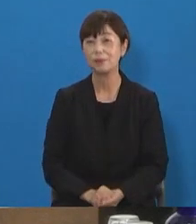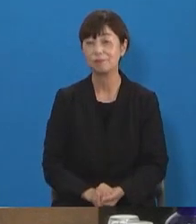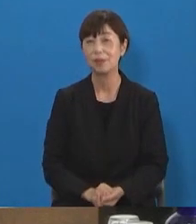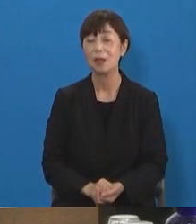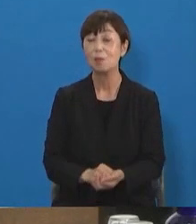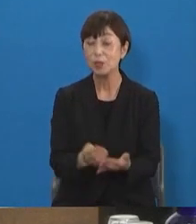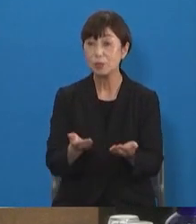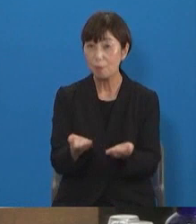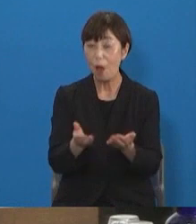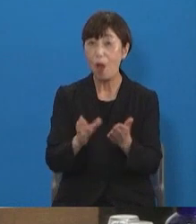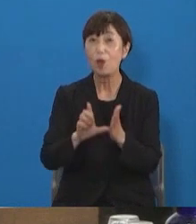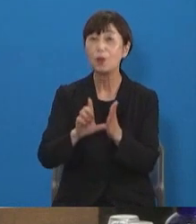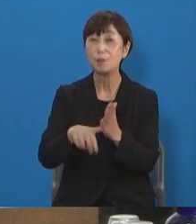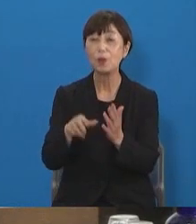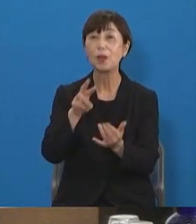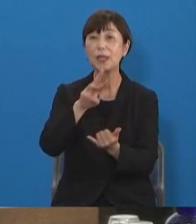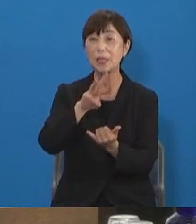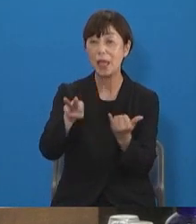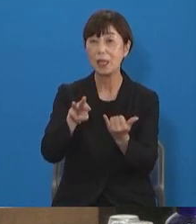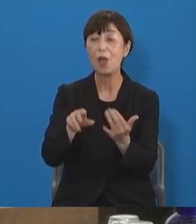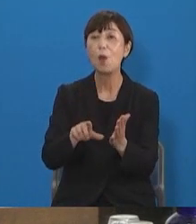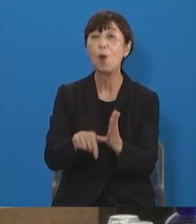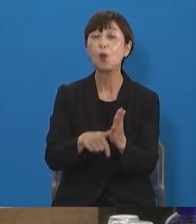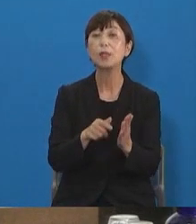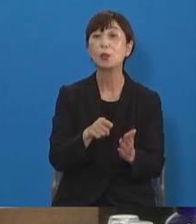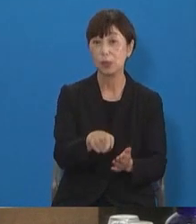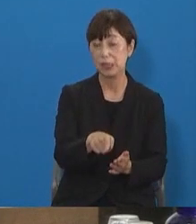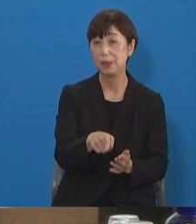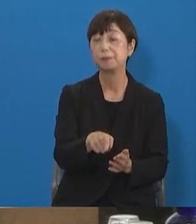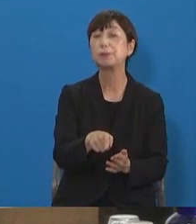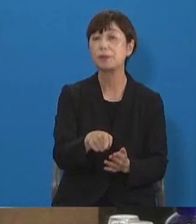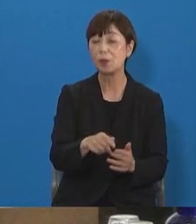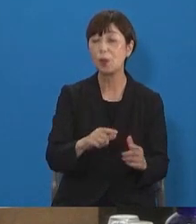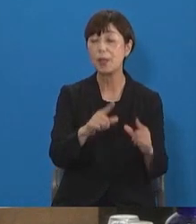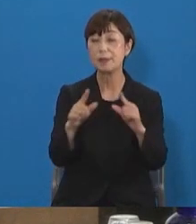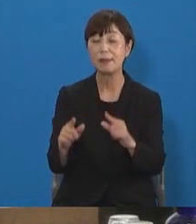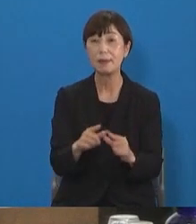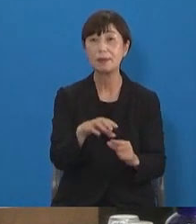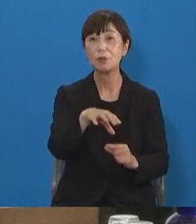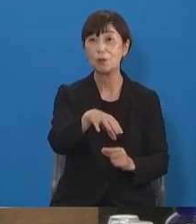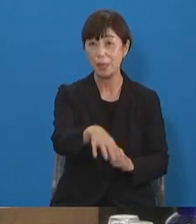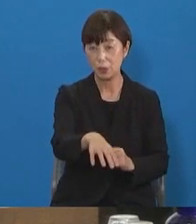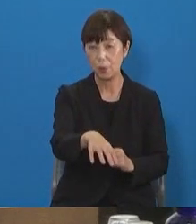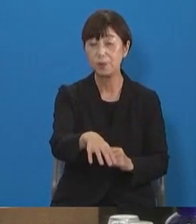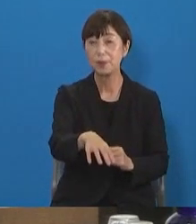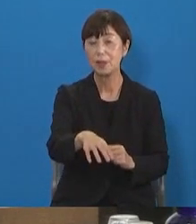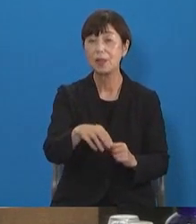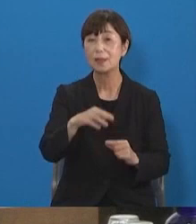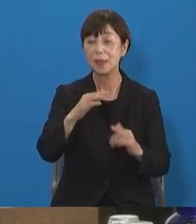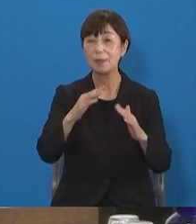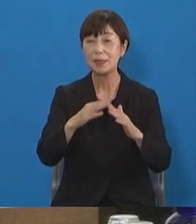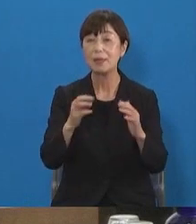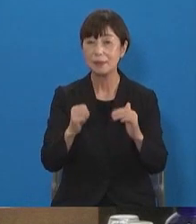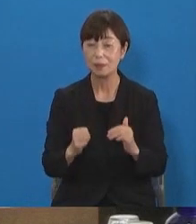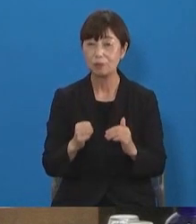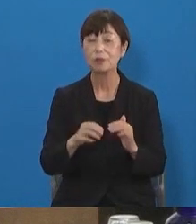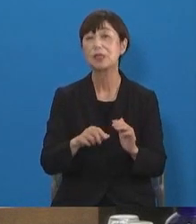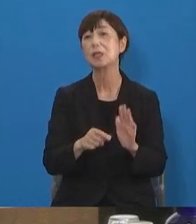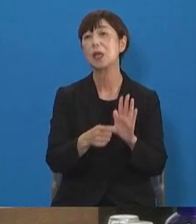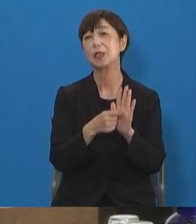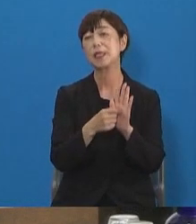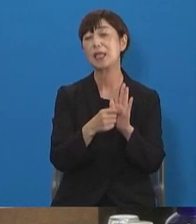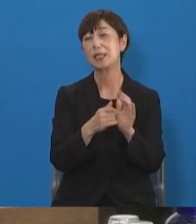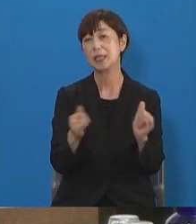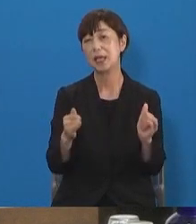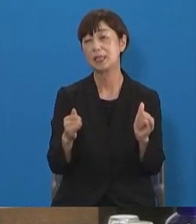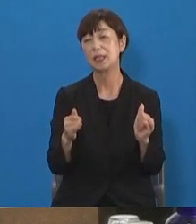ションにお住まいの方も含めた避難者が暮らす生活の場所であり、在宅被災者への支援の拠点でもあります。本